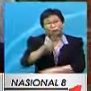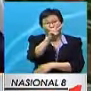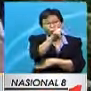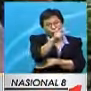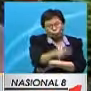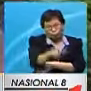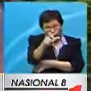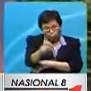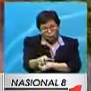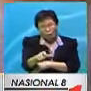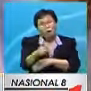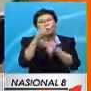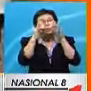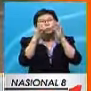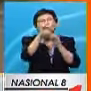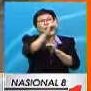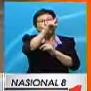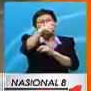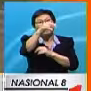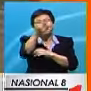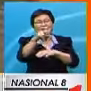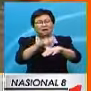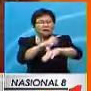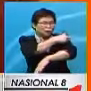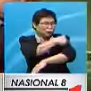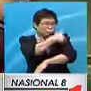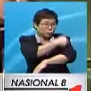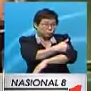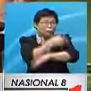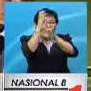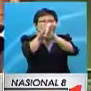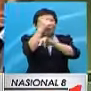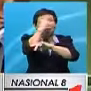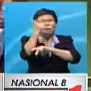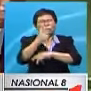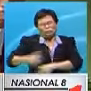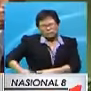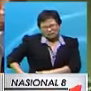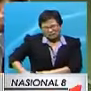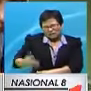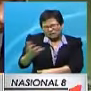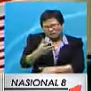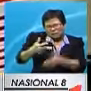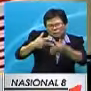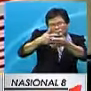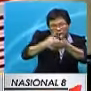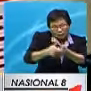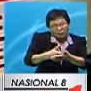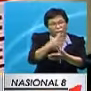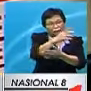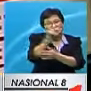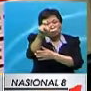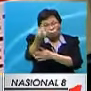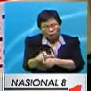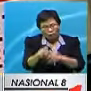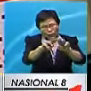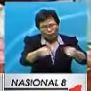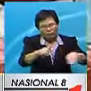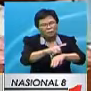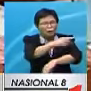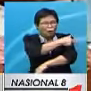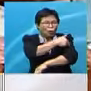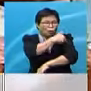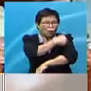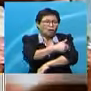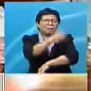calon di Kuching mengambil UPSR di Hospital Umum Sarawak akibat appendiks dan kemalangan. Manakala seorang calon di